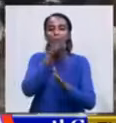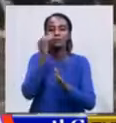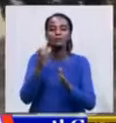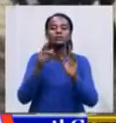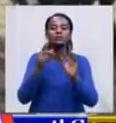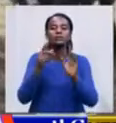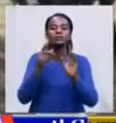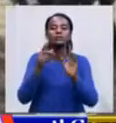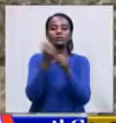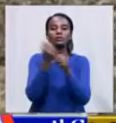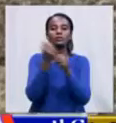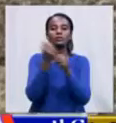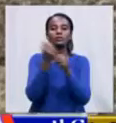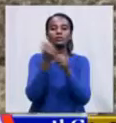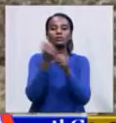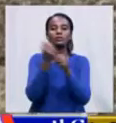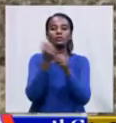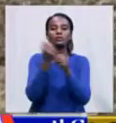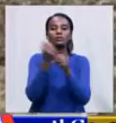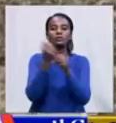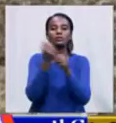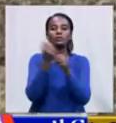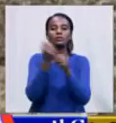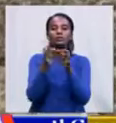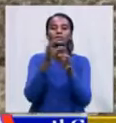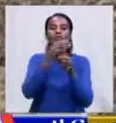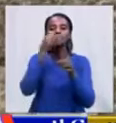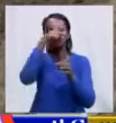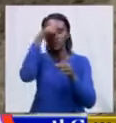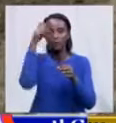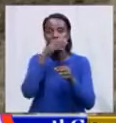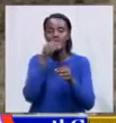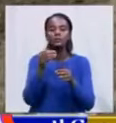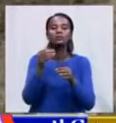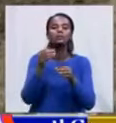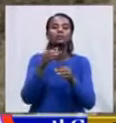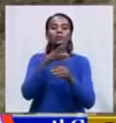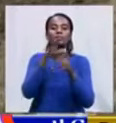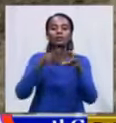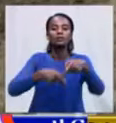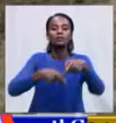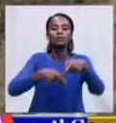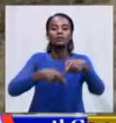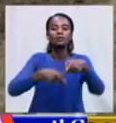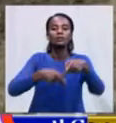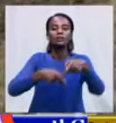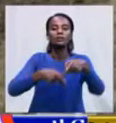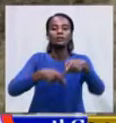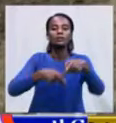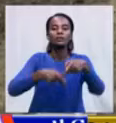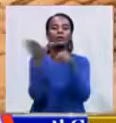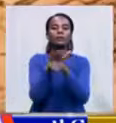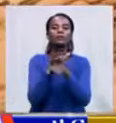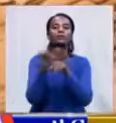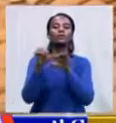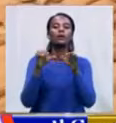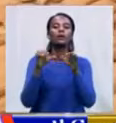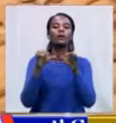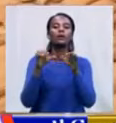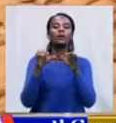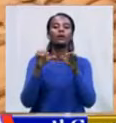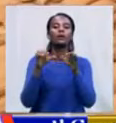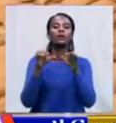ስራዎች እየተሰሩ ስለመሆናቸው ገልጸዋል። በቀጣይ የበልግና የመኸር ወራትም የግብርና የግብዓት አቅርቦትን ለማሟላት እየተከናወኑ ያሉ